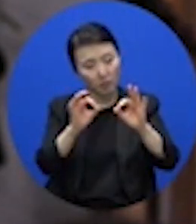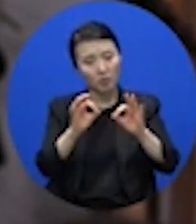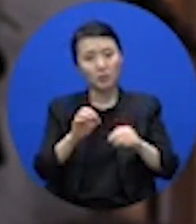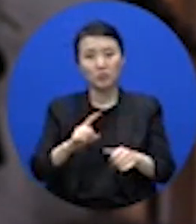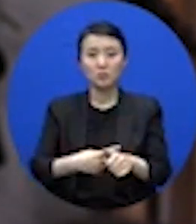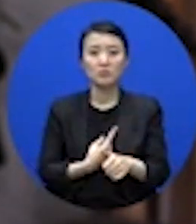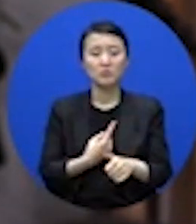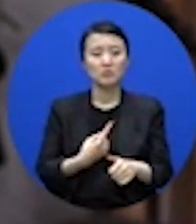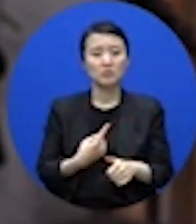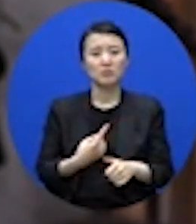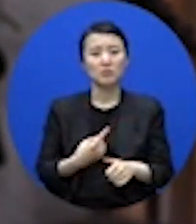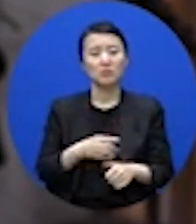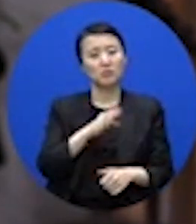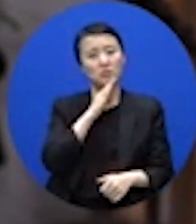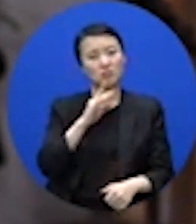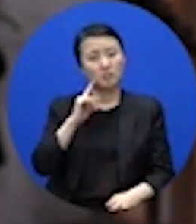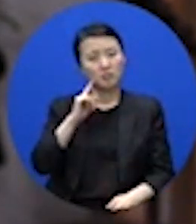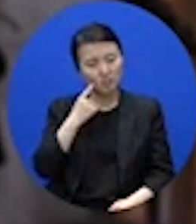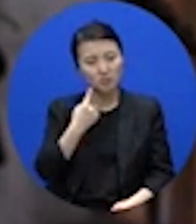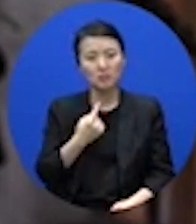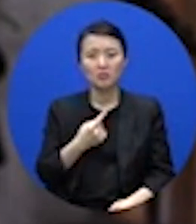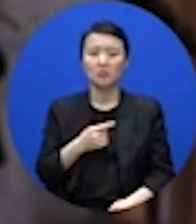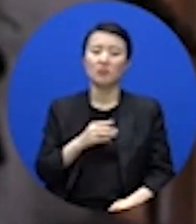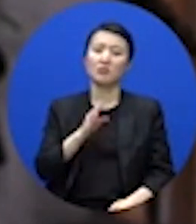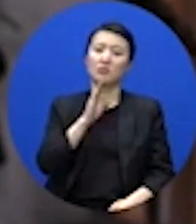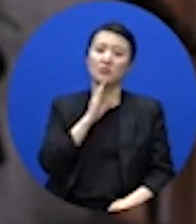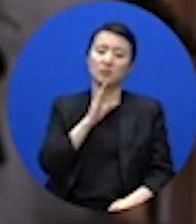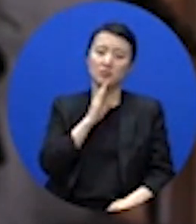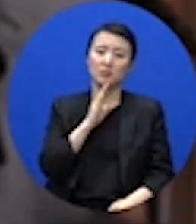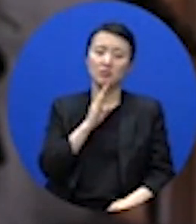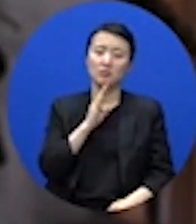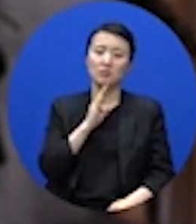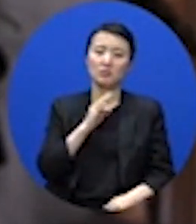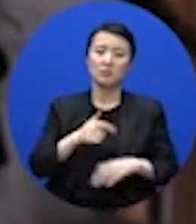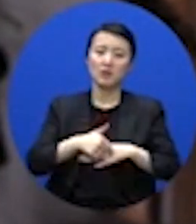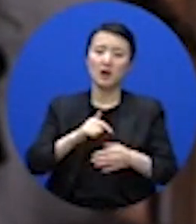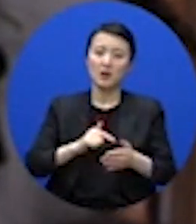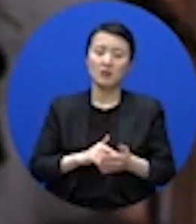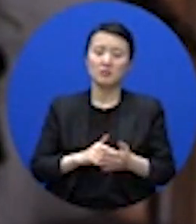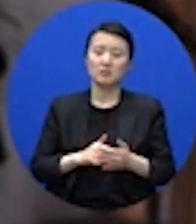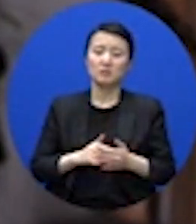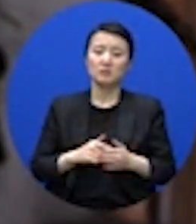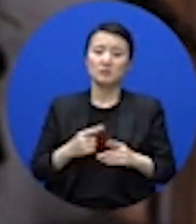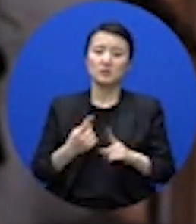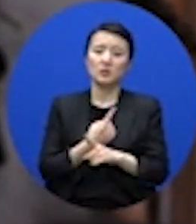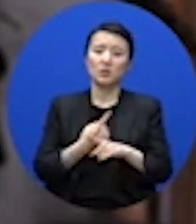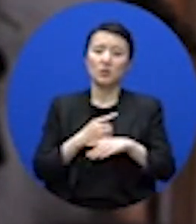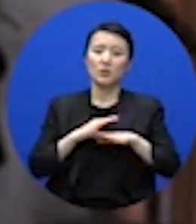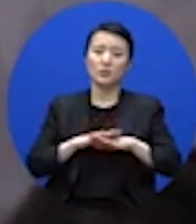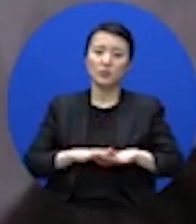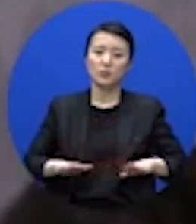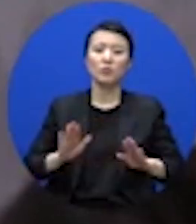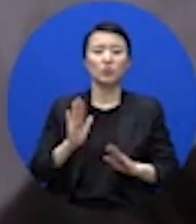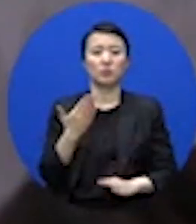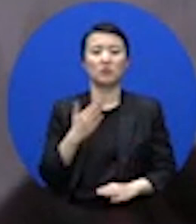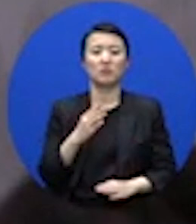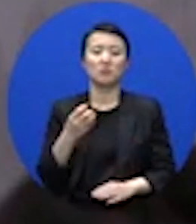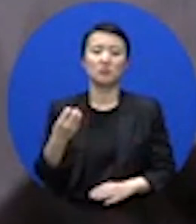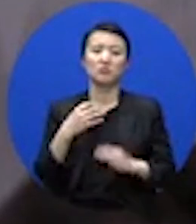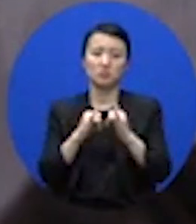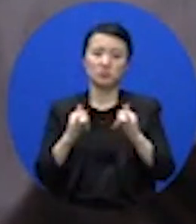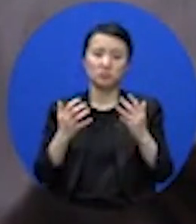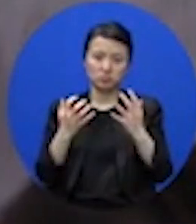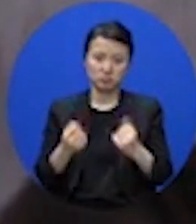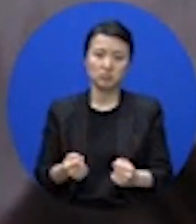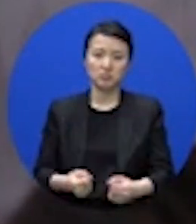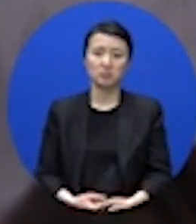많은 너무 아름답다, 너무 힐링된다라고 하는 사람들이 참 많았어요. 자,